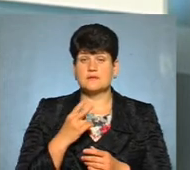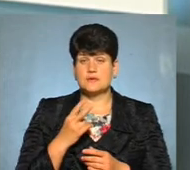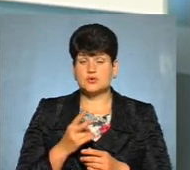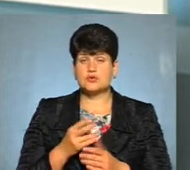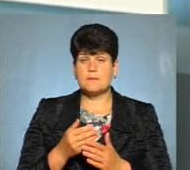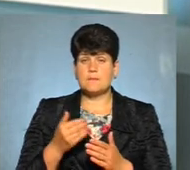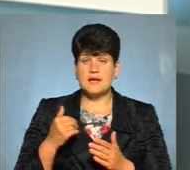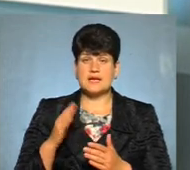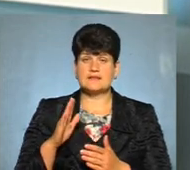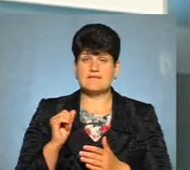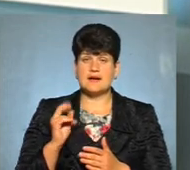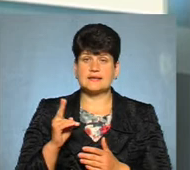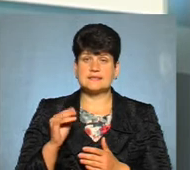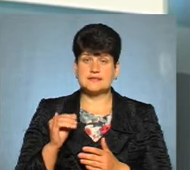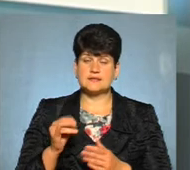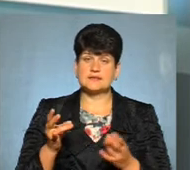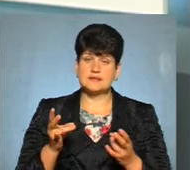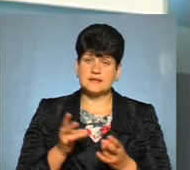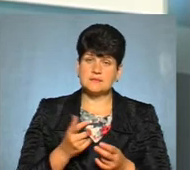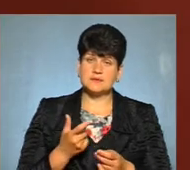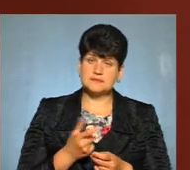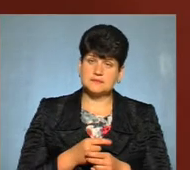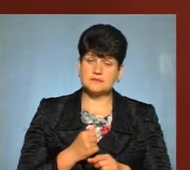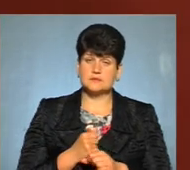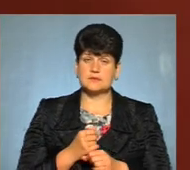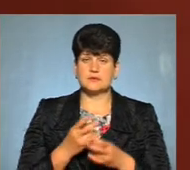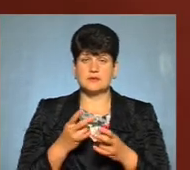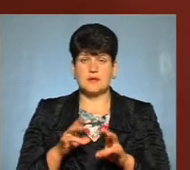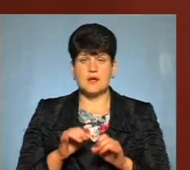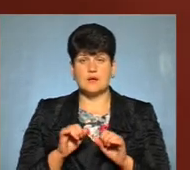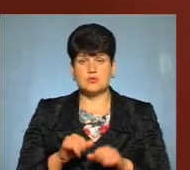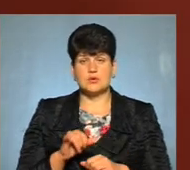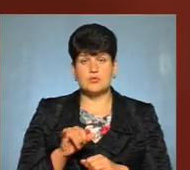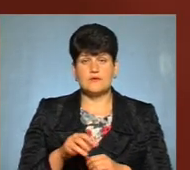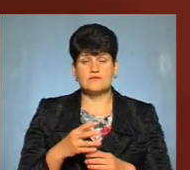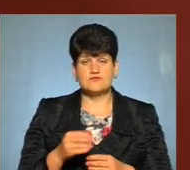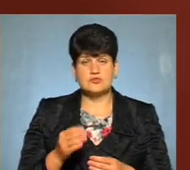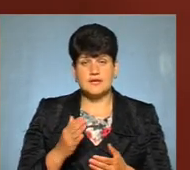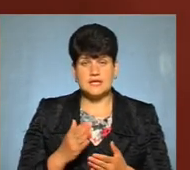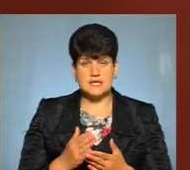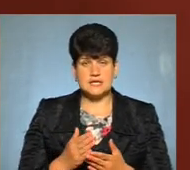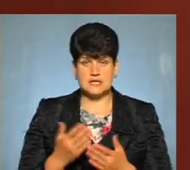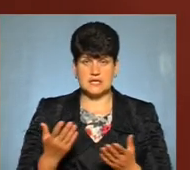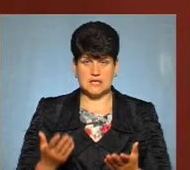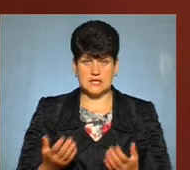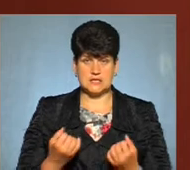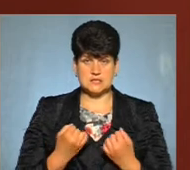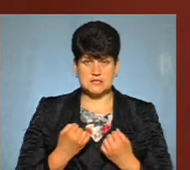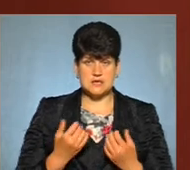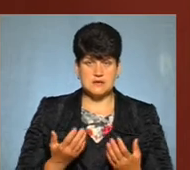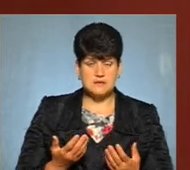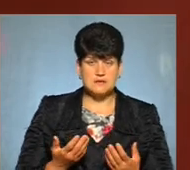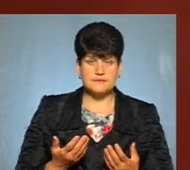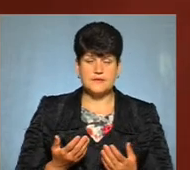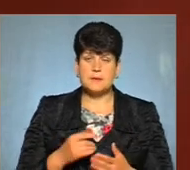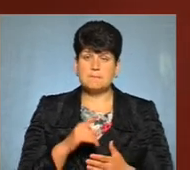вакцинацією постане питання, чи варто вакцинуватися. А можливо, ви вже набули цей імунітет природнім способом. Але тут